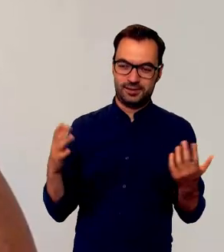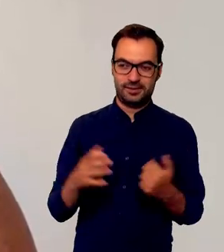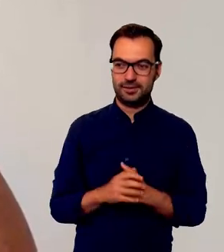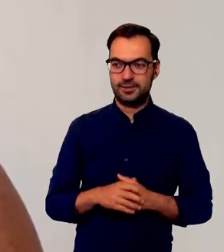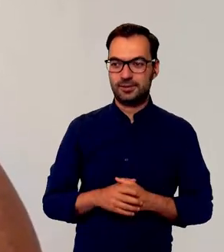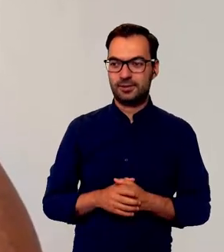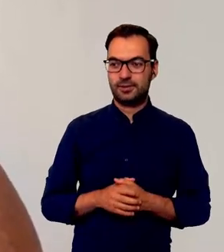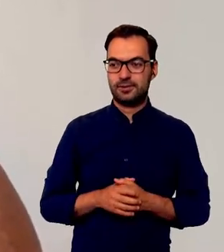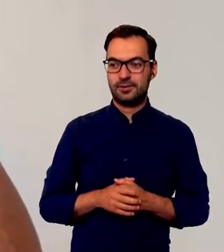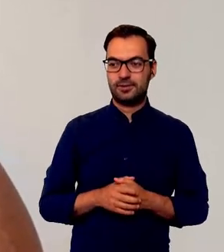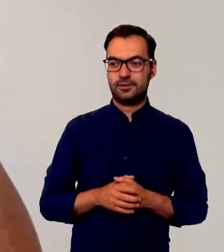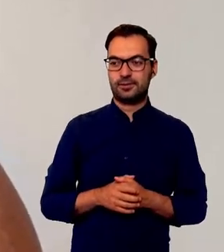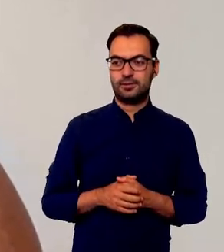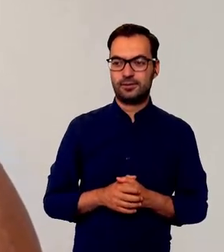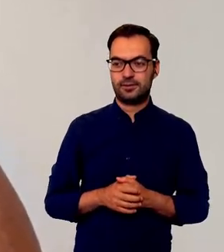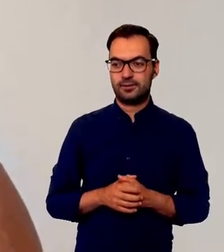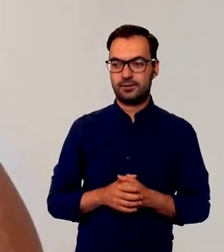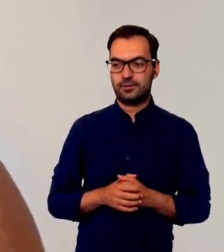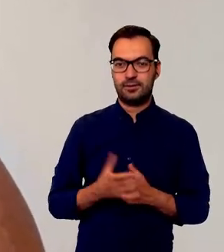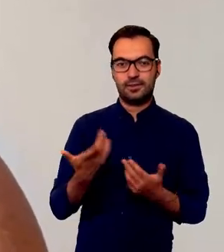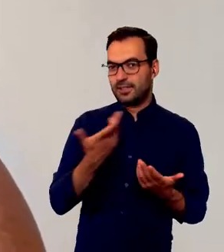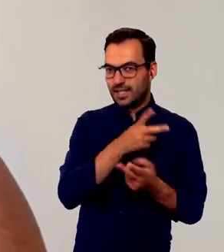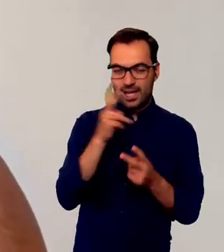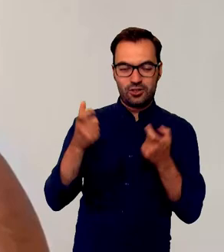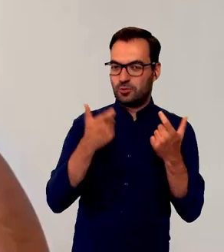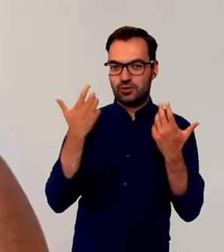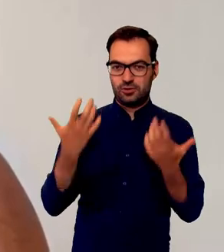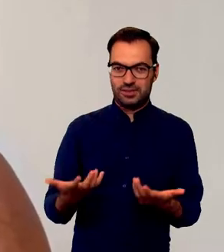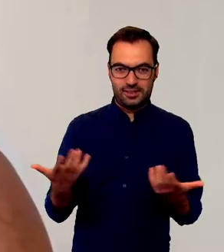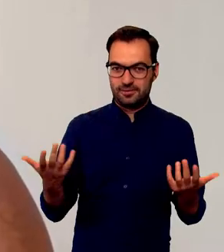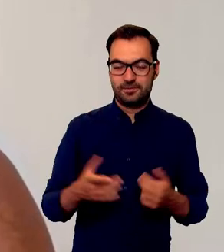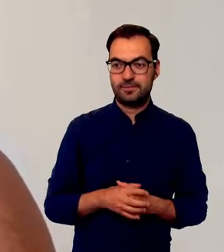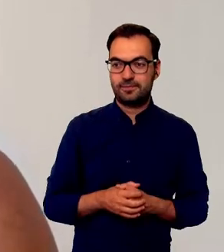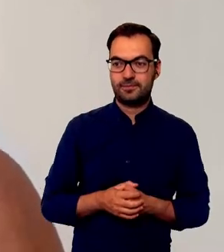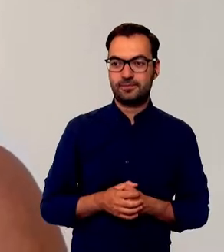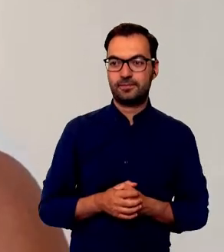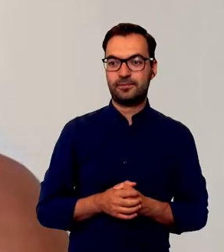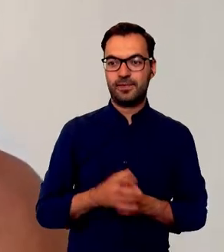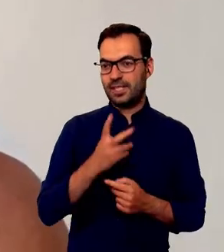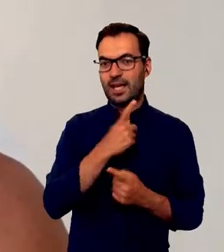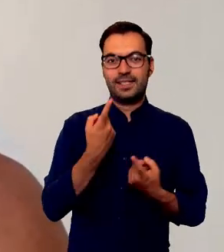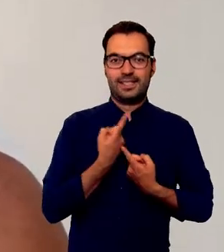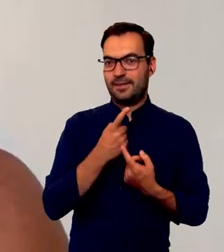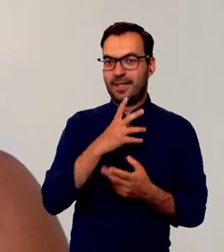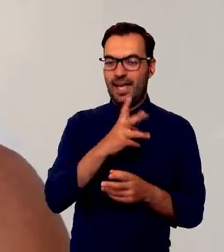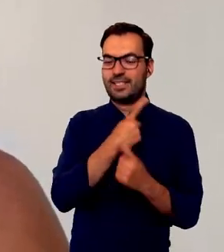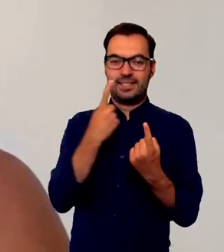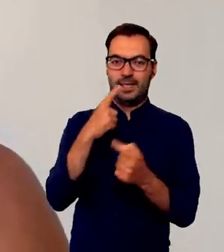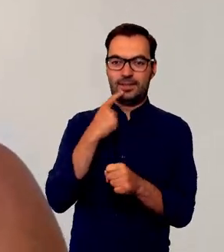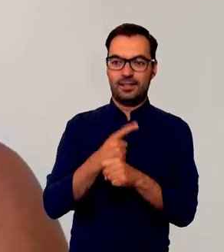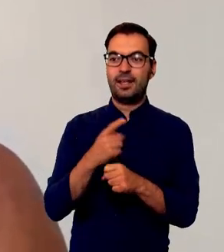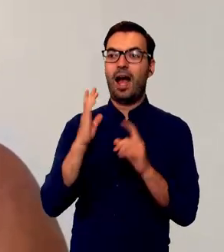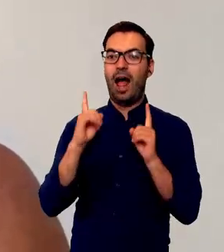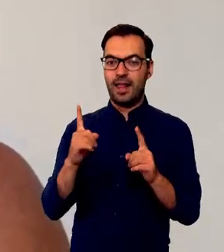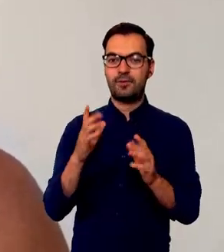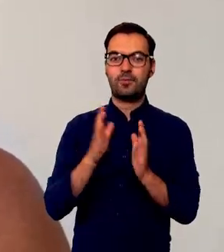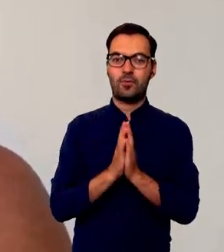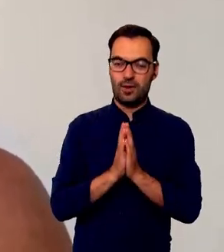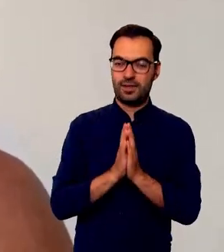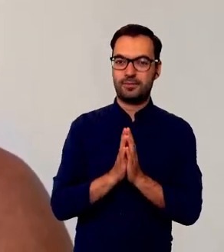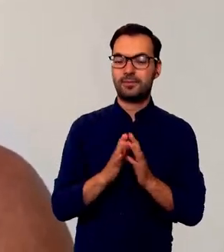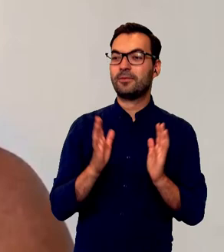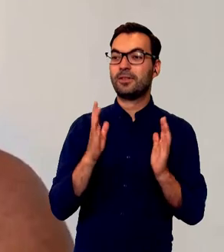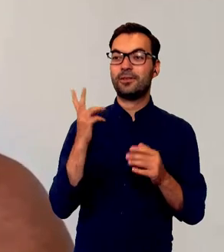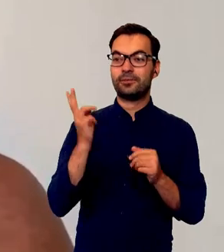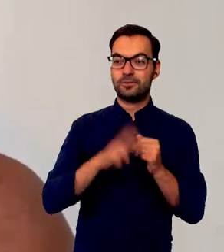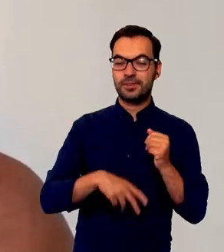jakby degusti buffon disputantum est, niech każdy robi ze swoim życiem według swojego własnego gustu, co chce. Tylko na miłość